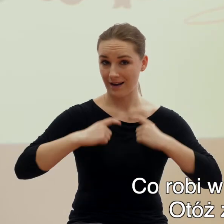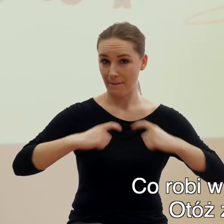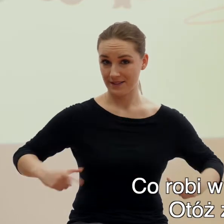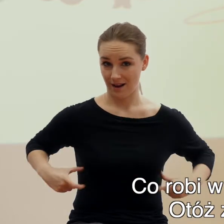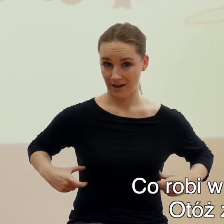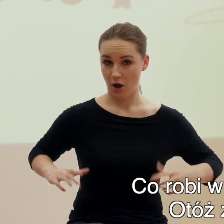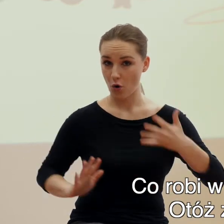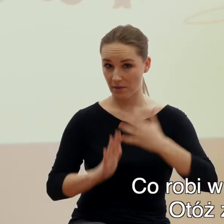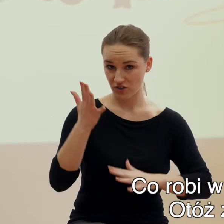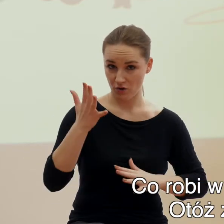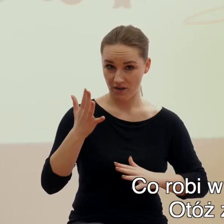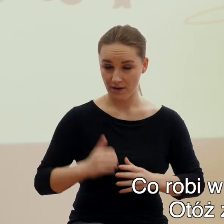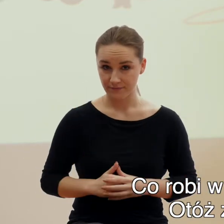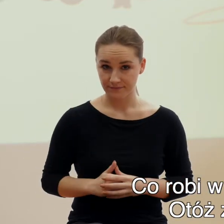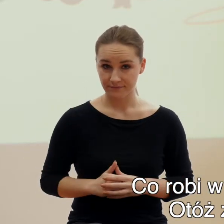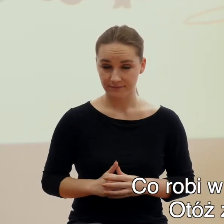kamizelkę odblaskową.